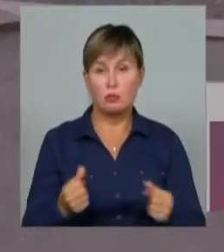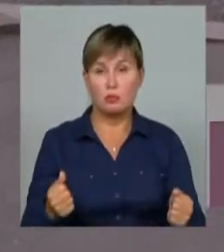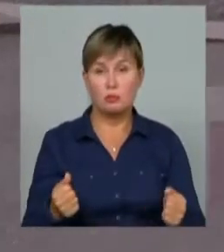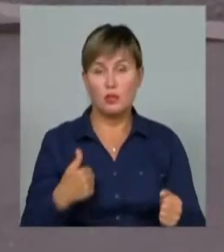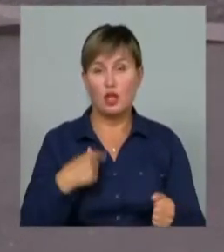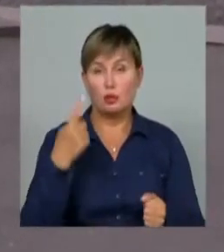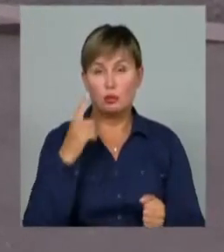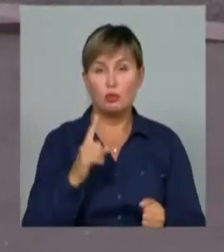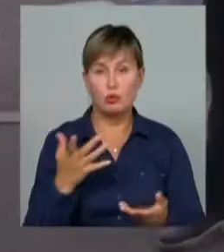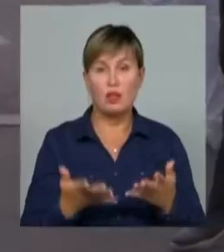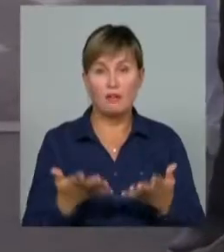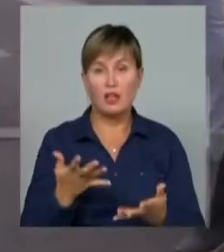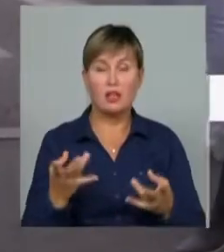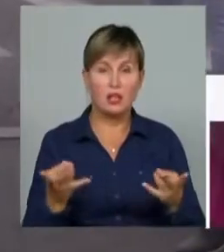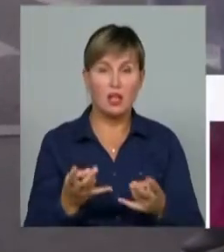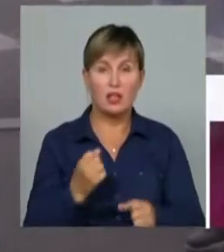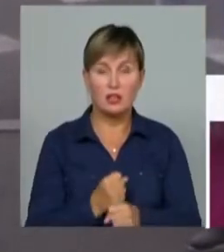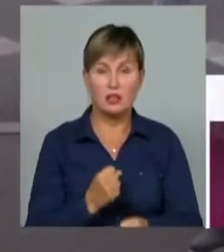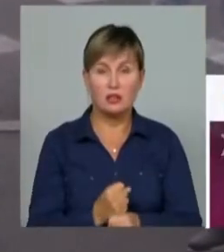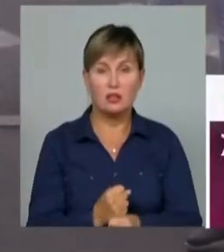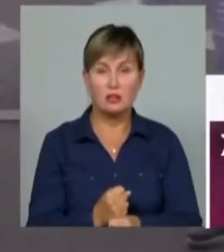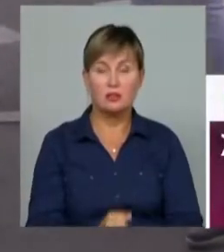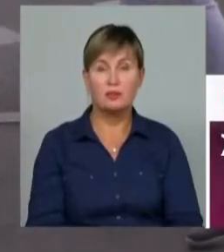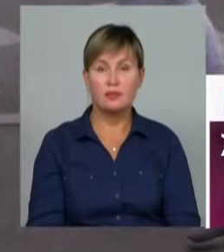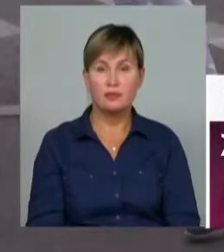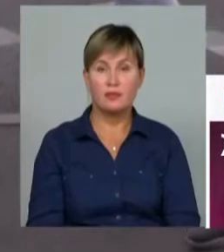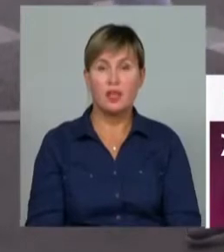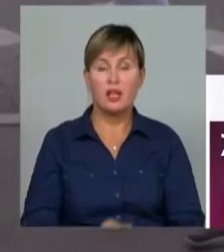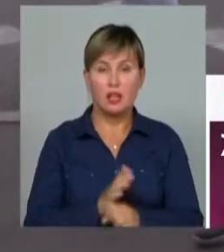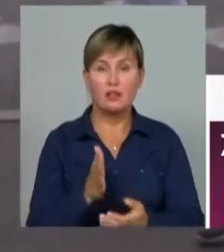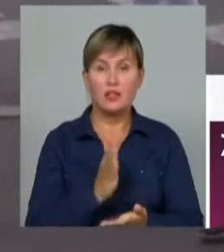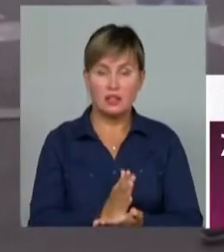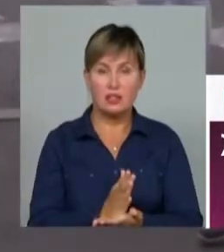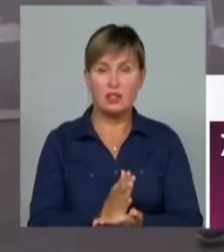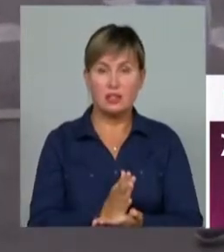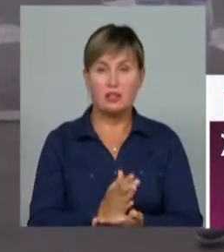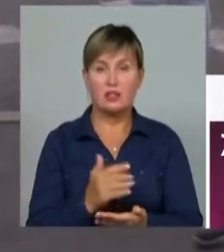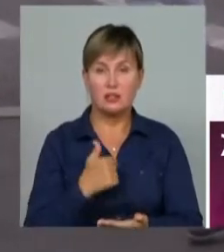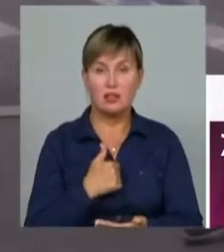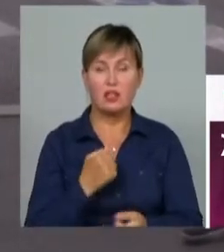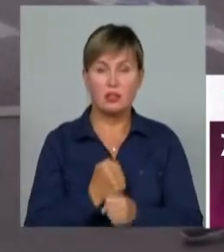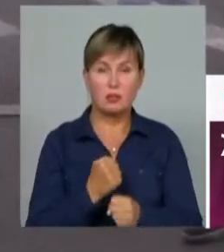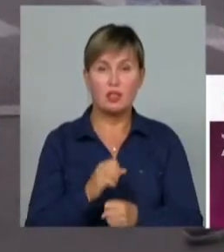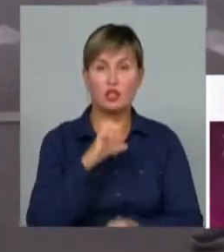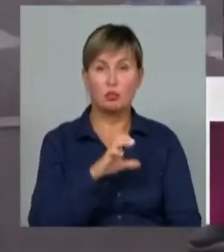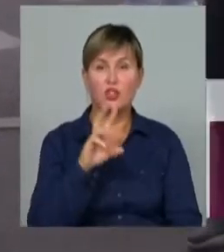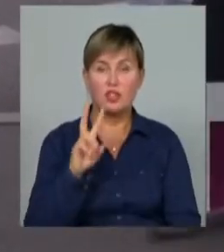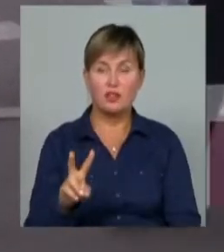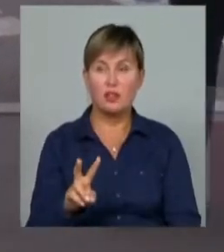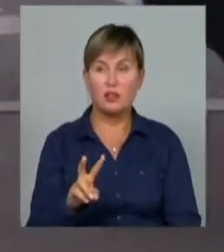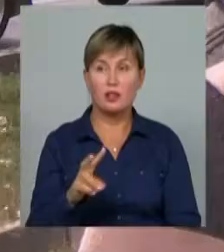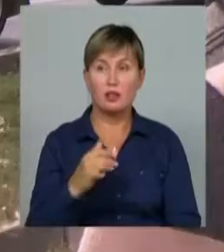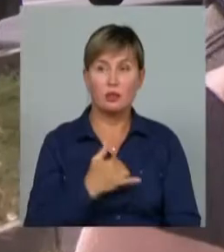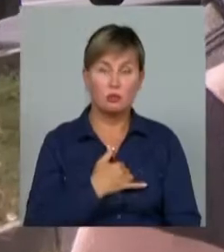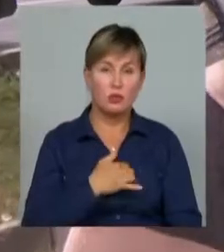я думаю, что, наверное, надо делать. Пандемия коронавируса – это реально, потому что из-за этого я сама поставила спутник. Но особо реакции у меня